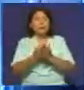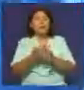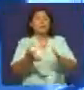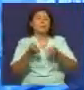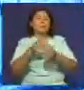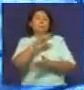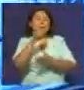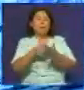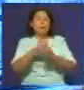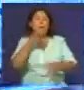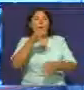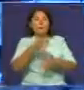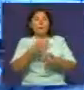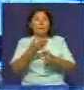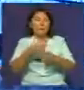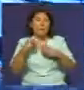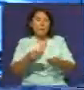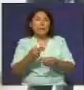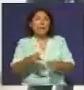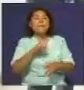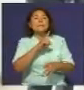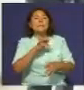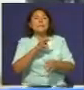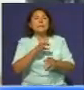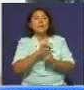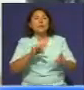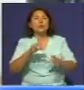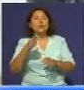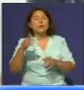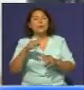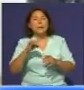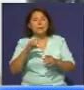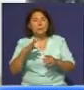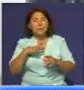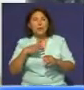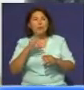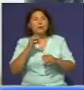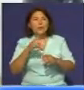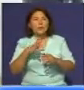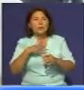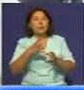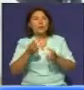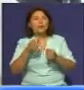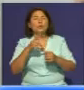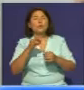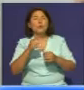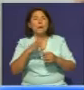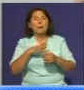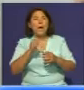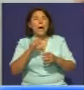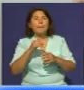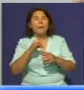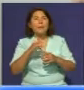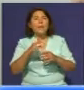алаңдатқан сұрақтарға жауап берілді. Салымшылар зейнетақы жарналарының түрлерімен және жеке зейнетақы шотының жай-күйі туралы ақпарат